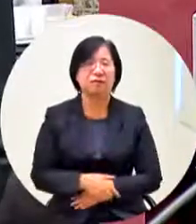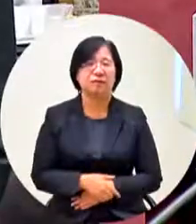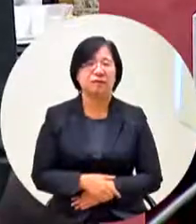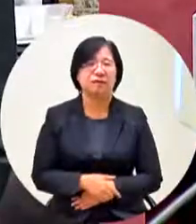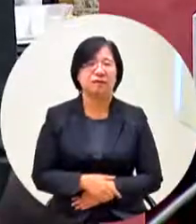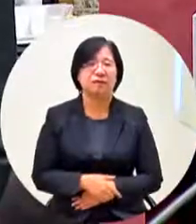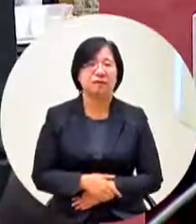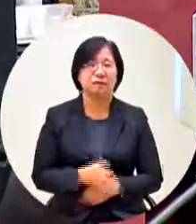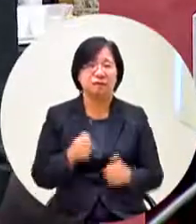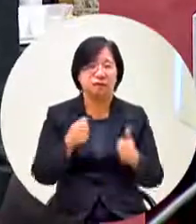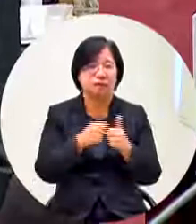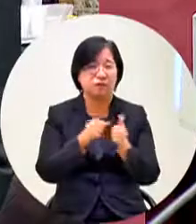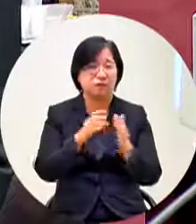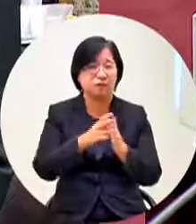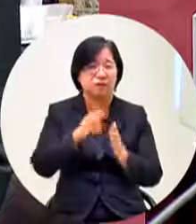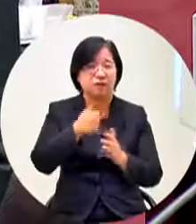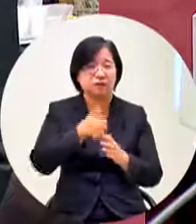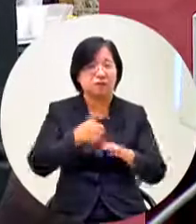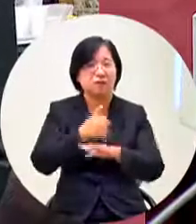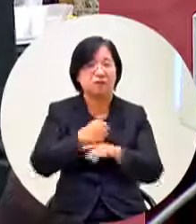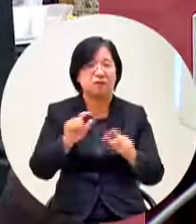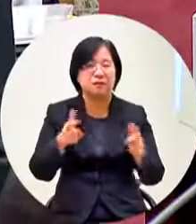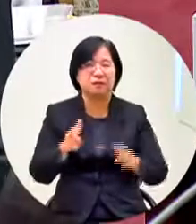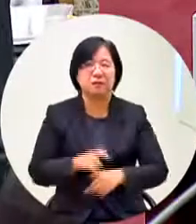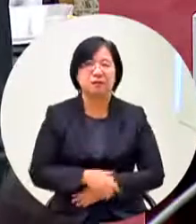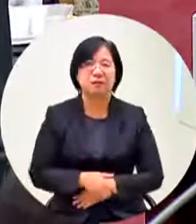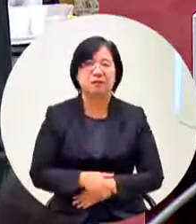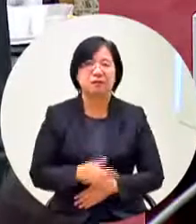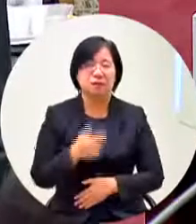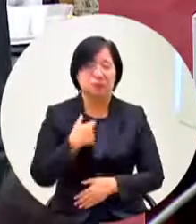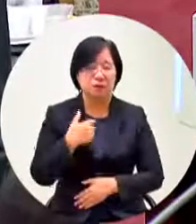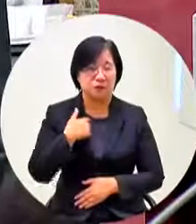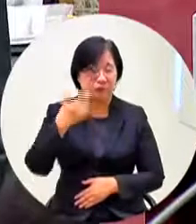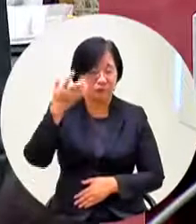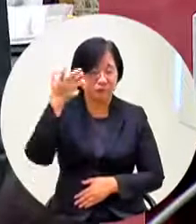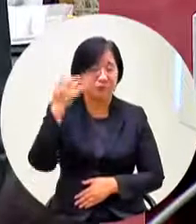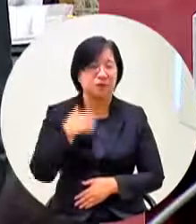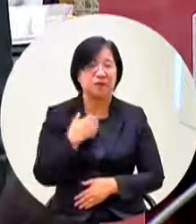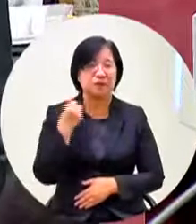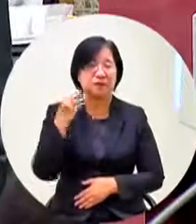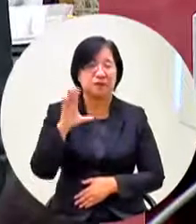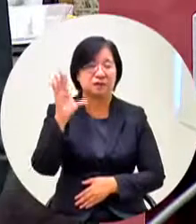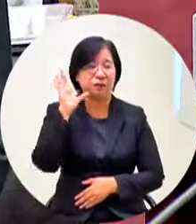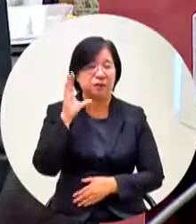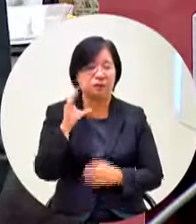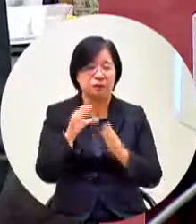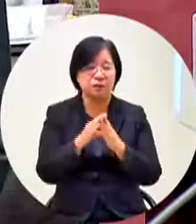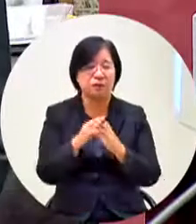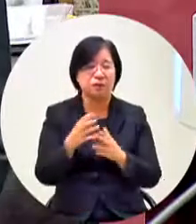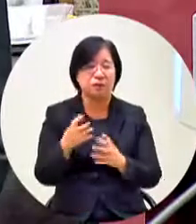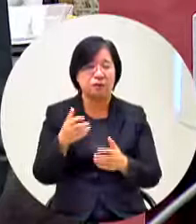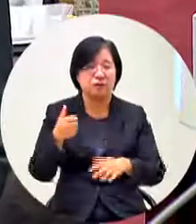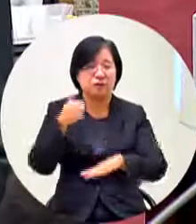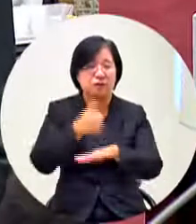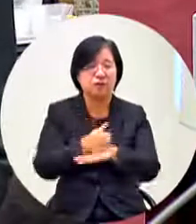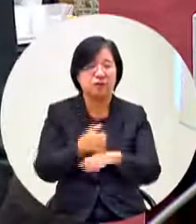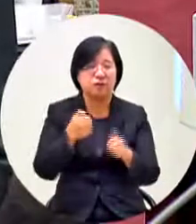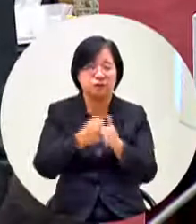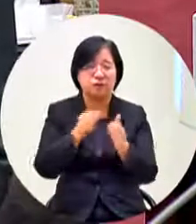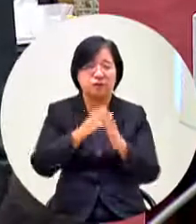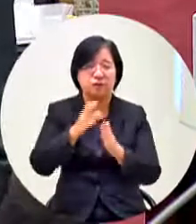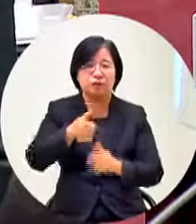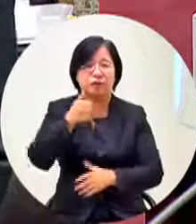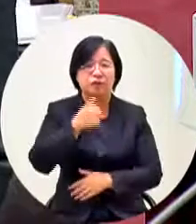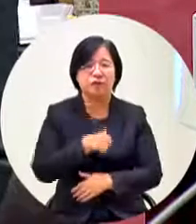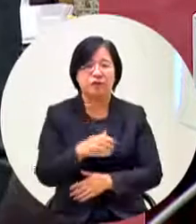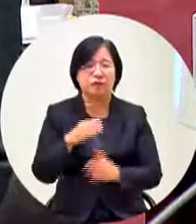副局长上来的啦。 啊、哦，因为我报告议员，我之前在新闻局曾经担任过副局长，那对局里面的业务